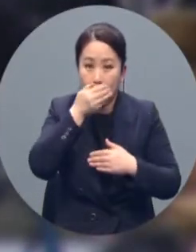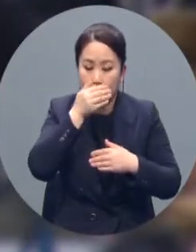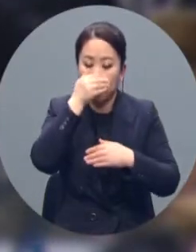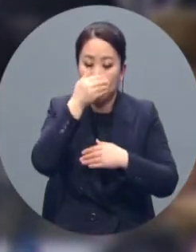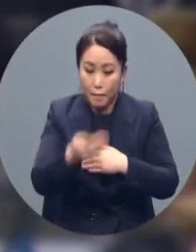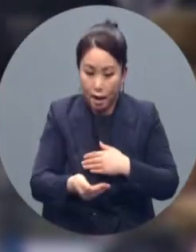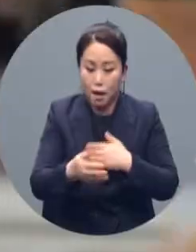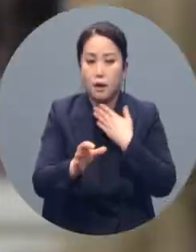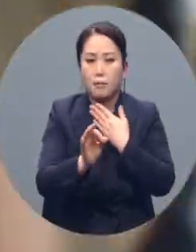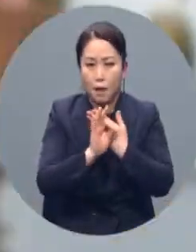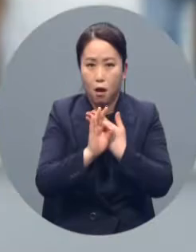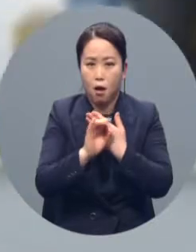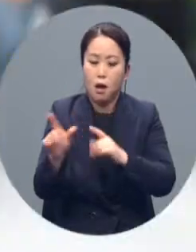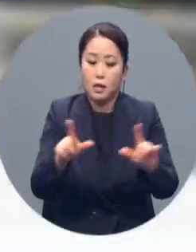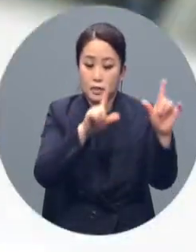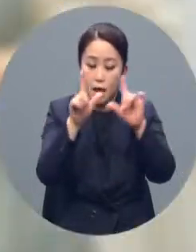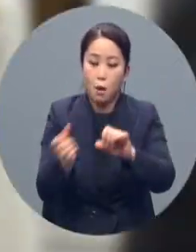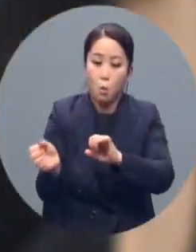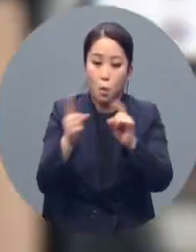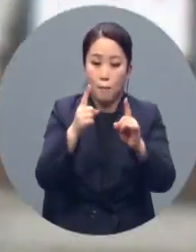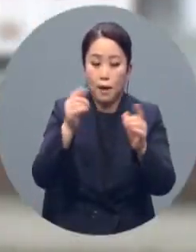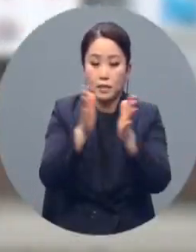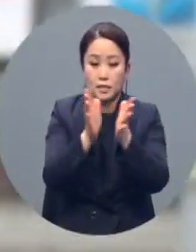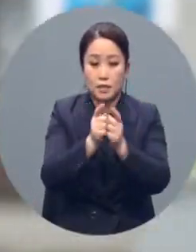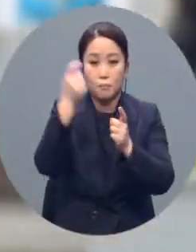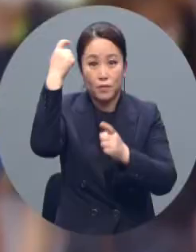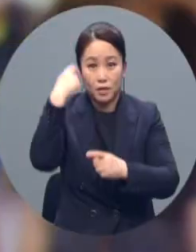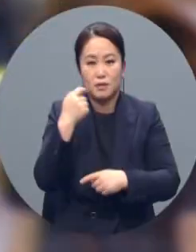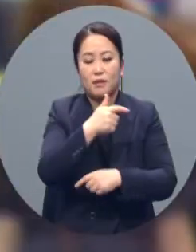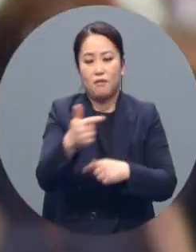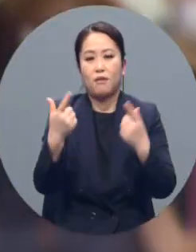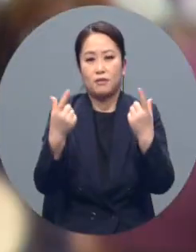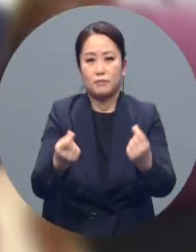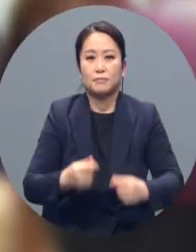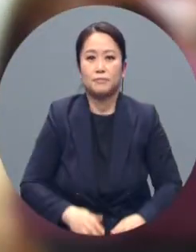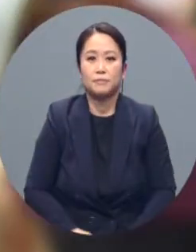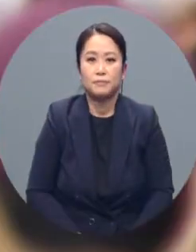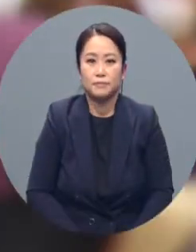일상 회복의 체감도는 더 높아질 듯합니다. MBC 뉴스 김윤아입니다.